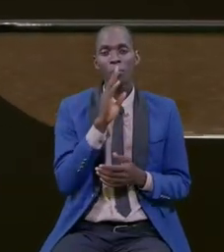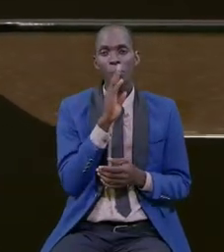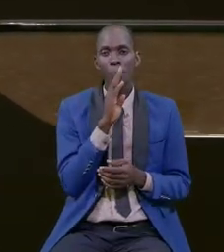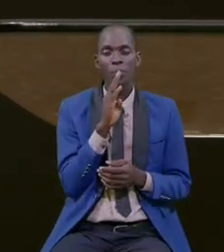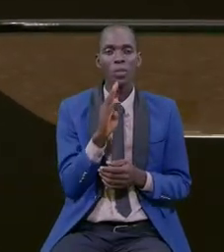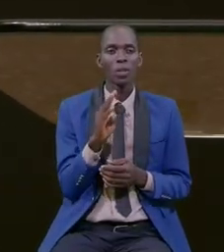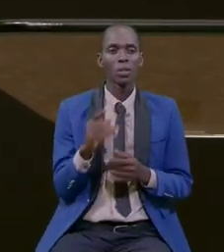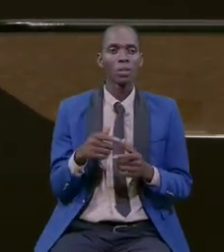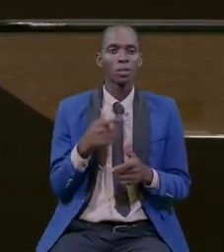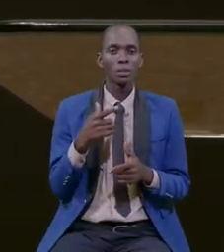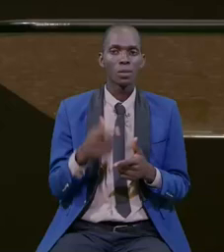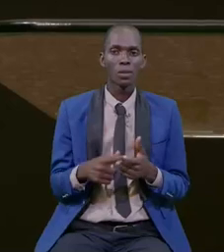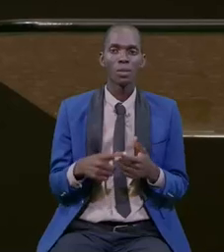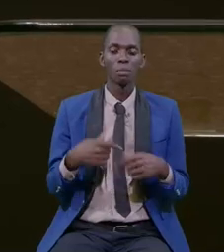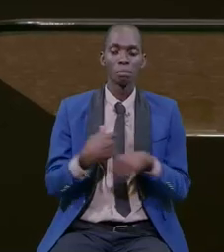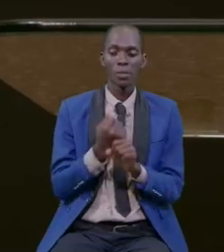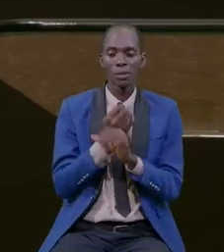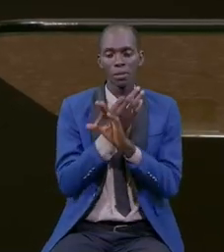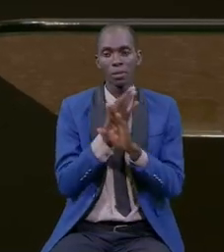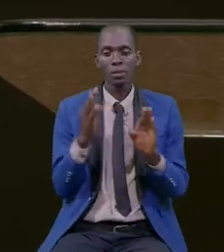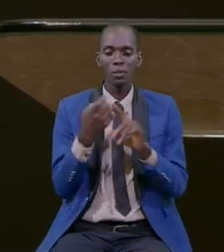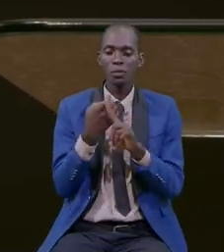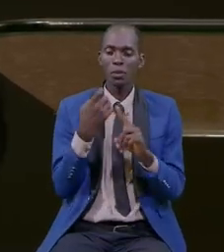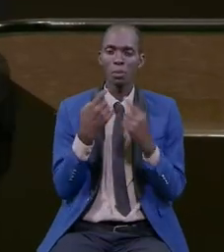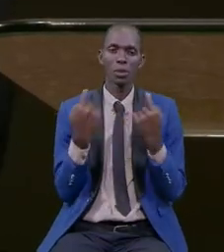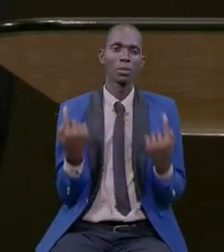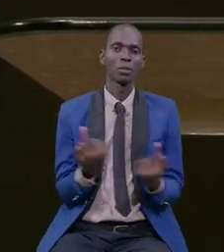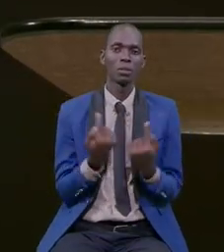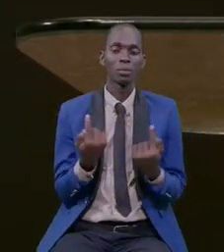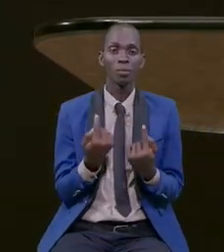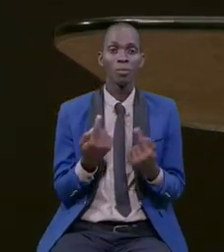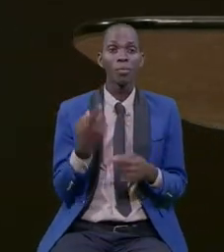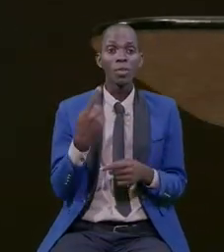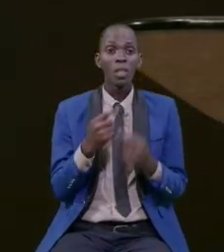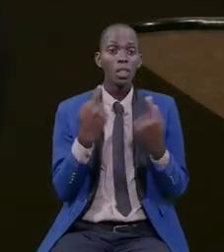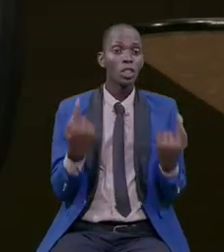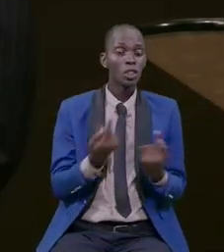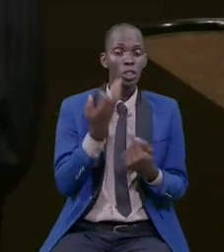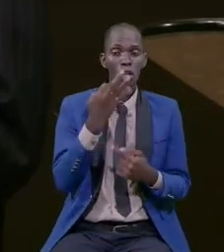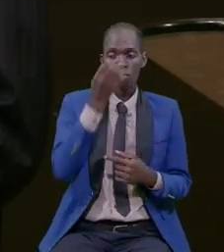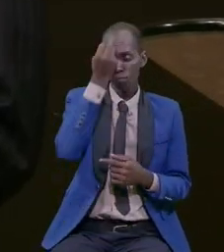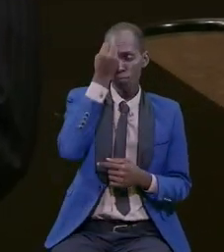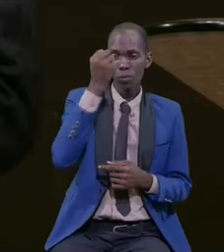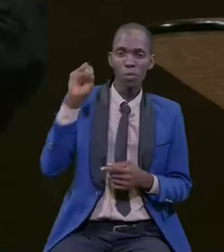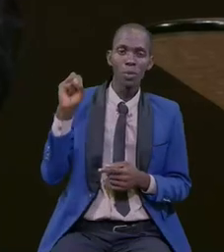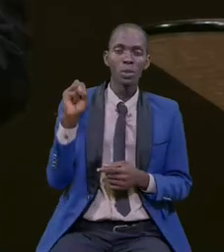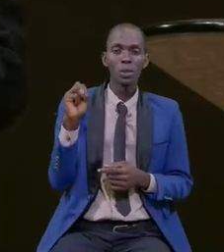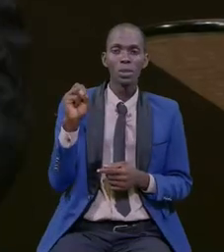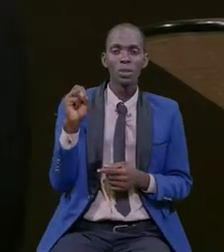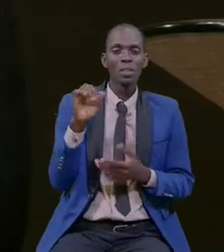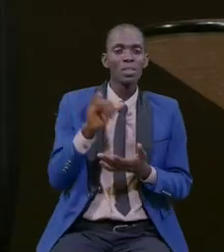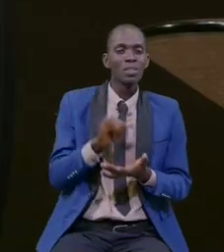été affranchi du péché les péchés de la désobéissance